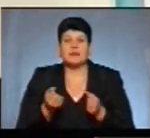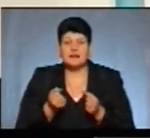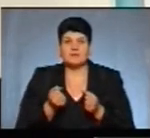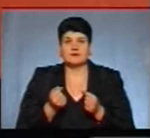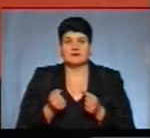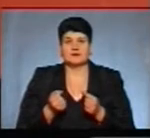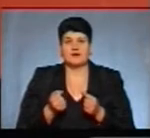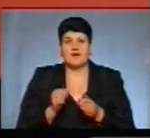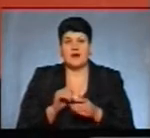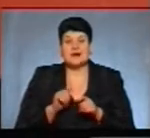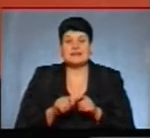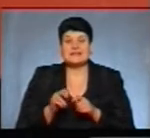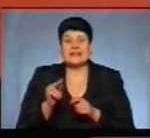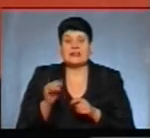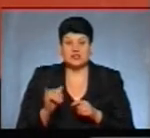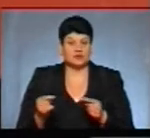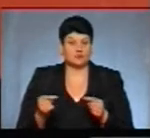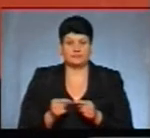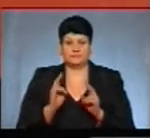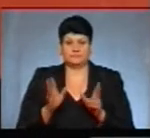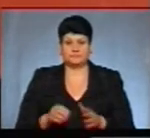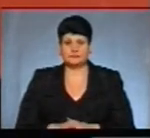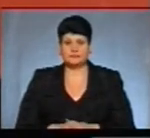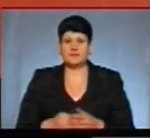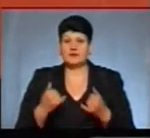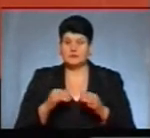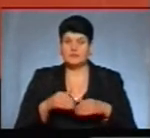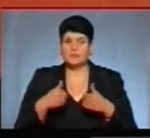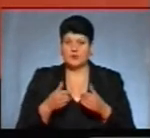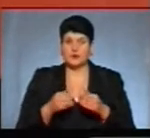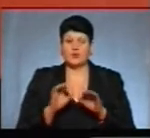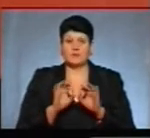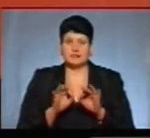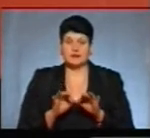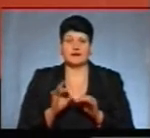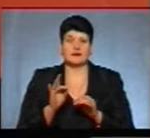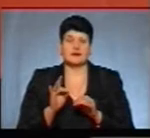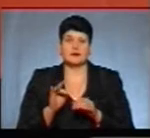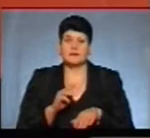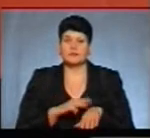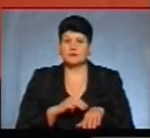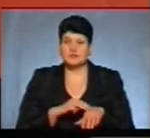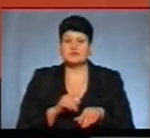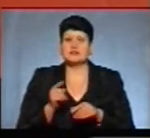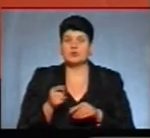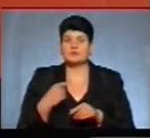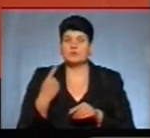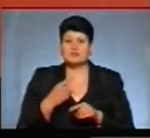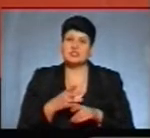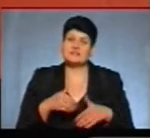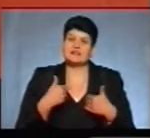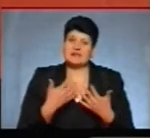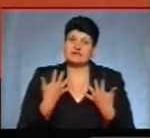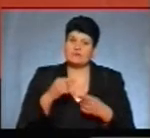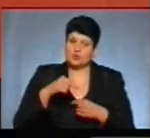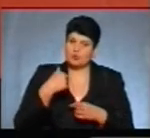точно. От зараз пропоную послухати коментар речниці патрульної поліції у Тернопільській області щодо того, чи вже зверталися